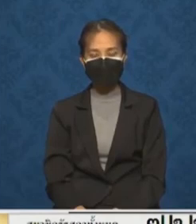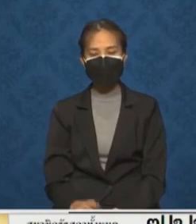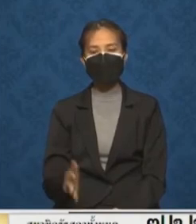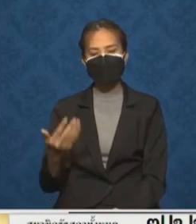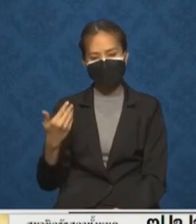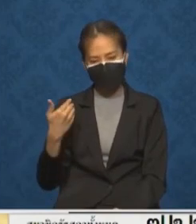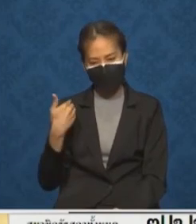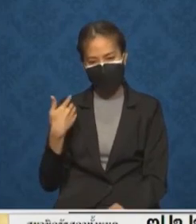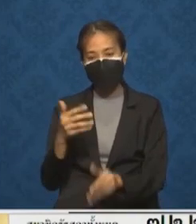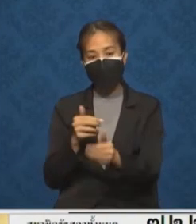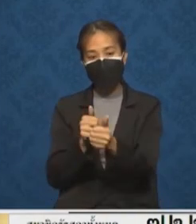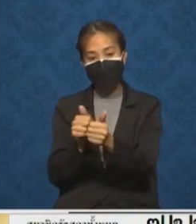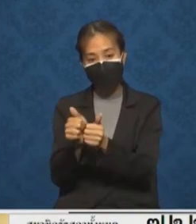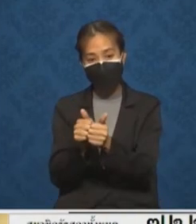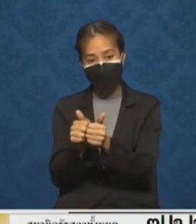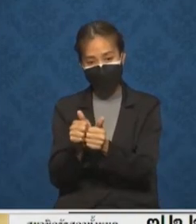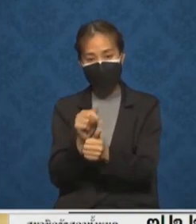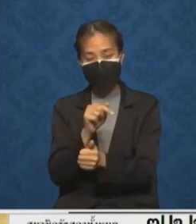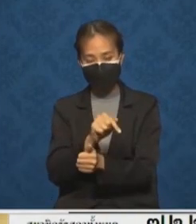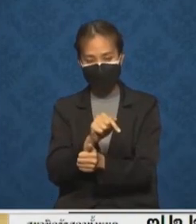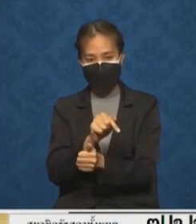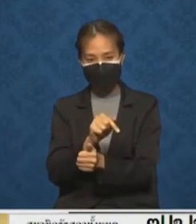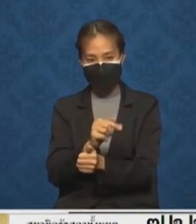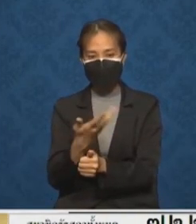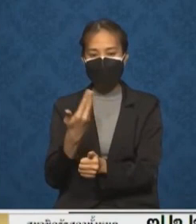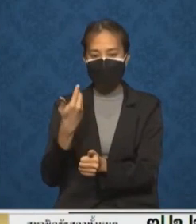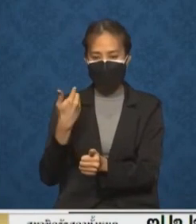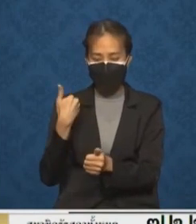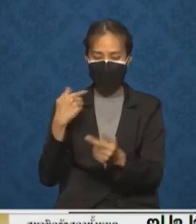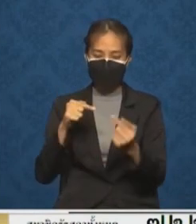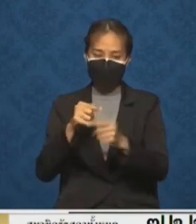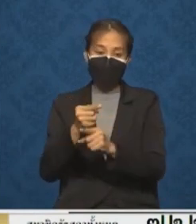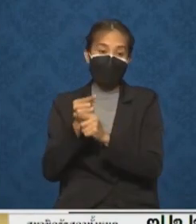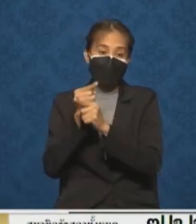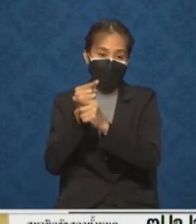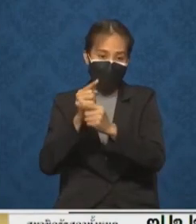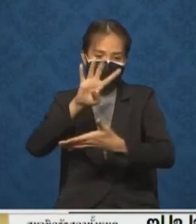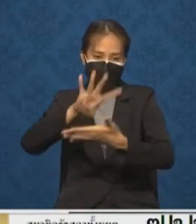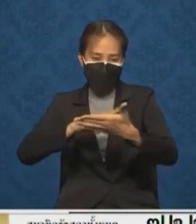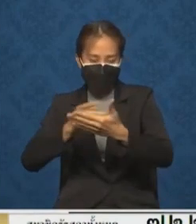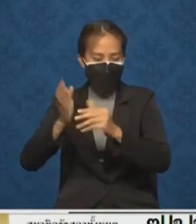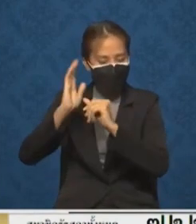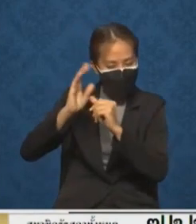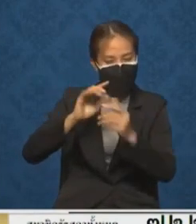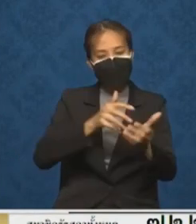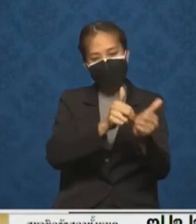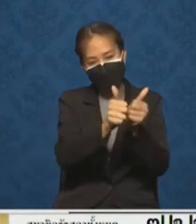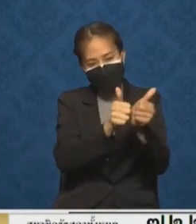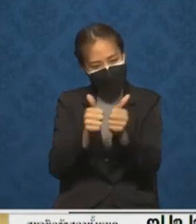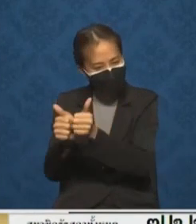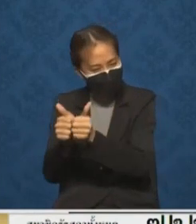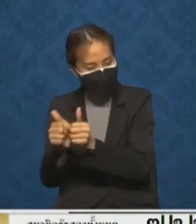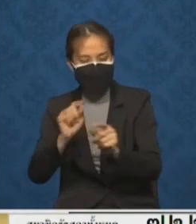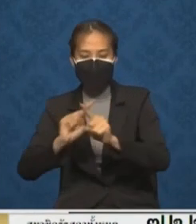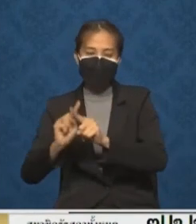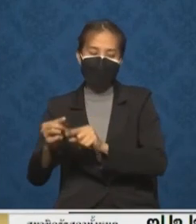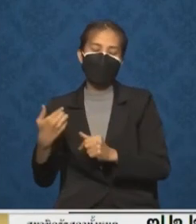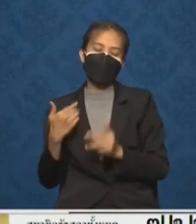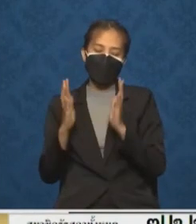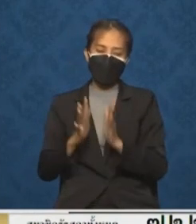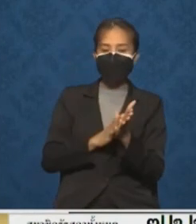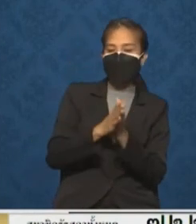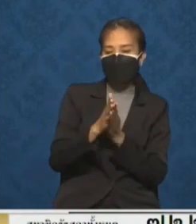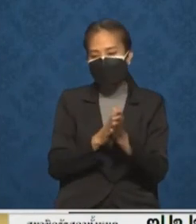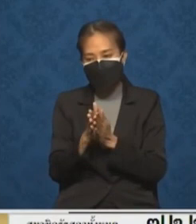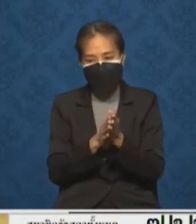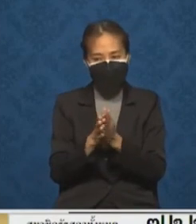แข่งขันในเชิงอุดมการณ์และเชิงนโยบายจะเป็นไปอย่างคึกคักมากขึ้นอย่างที่ผมกลับเรียนท่านประธานไว้แล้ว